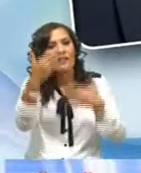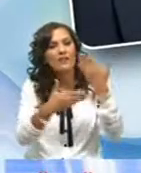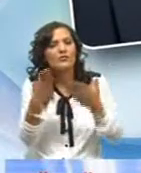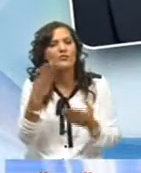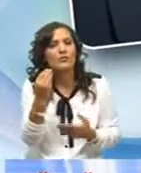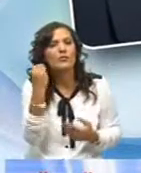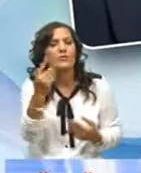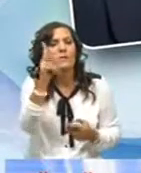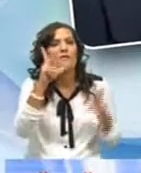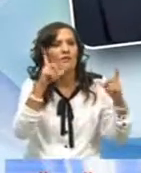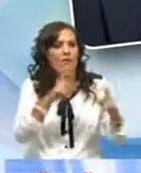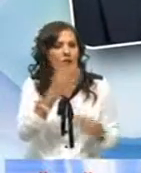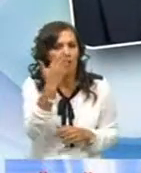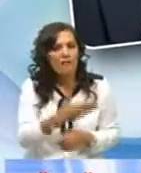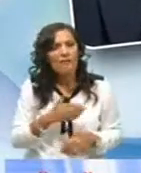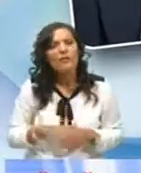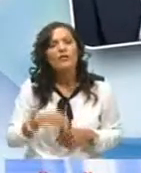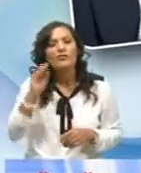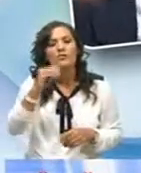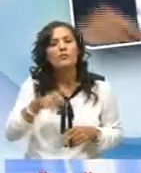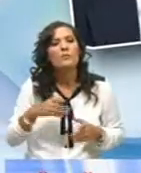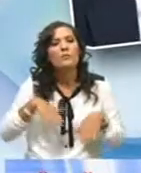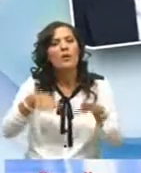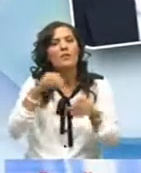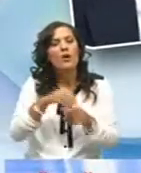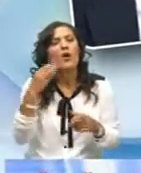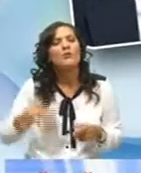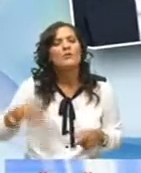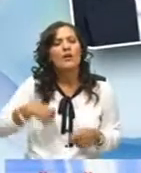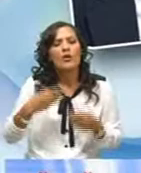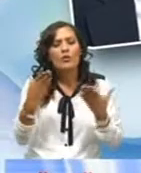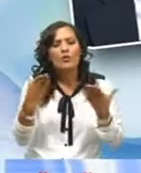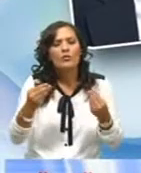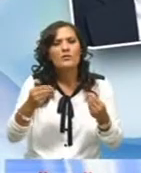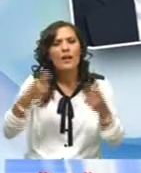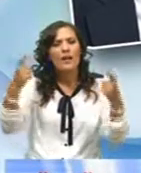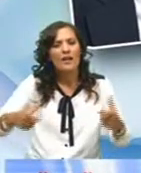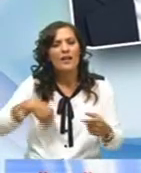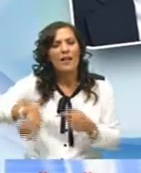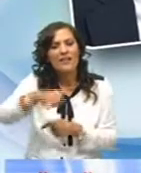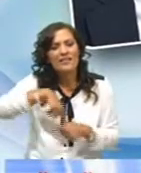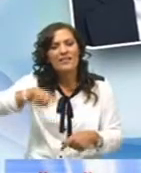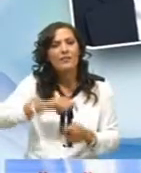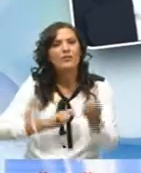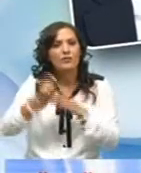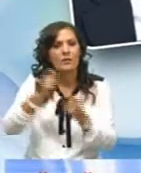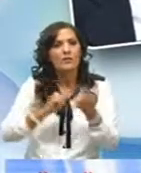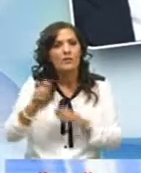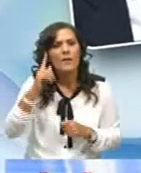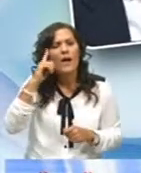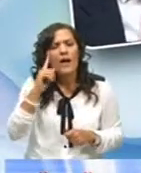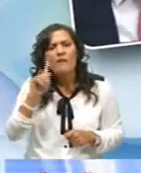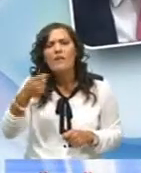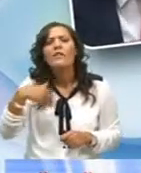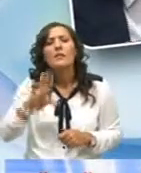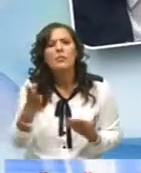anlatan Çok güzel fotoğraf çocuk parklarında özellikle yumuşak alan döşemelerinde çok sık kullanılıyor spor alanlarında farkında